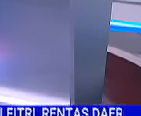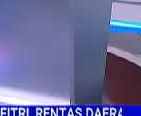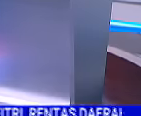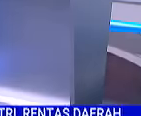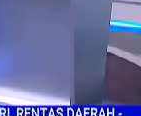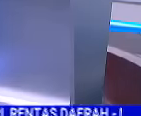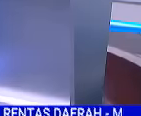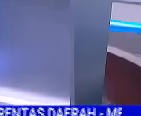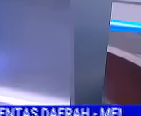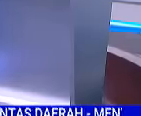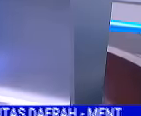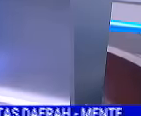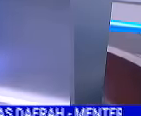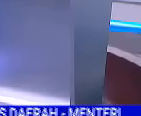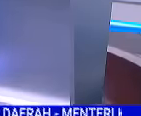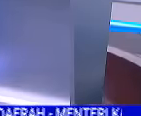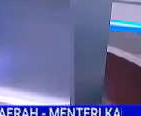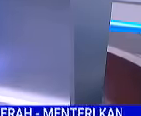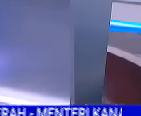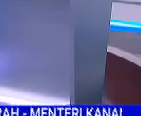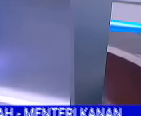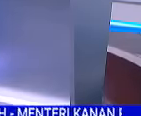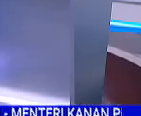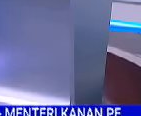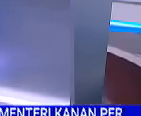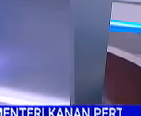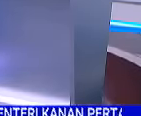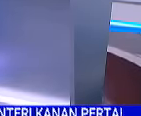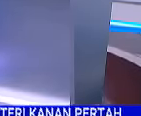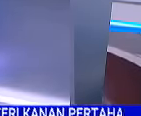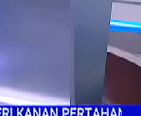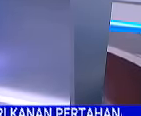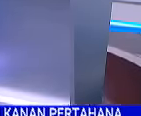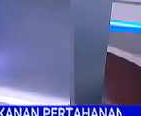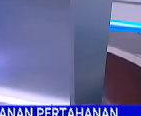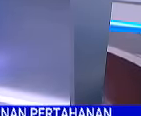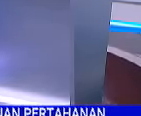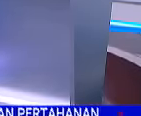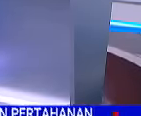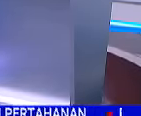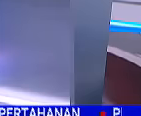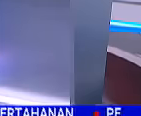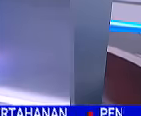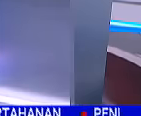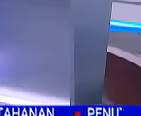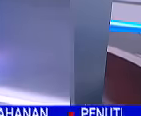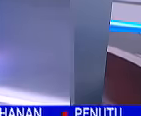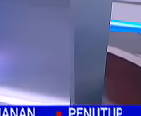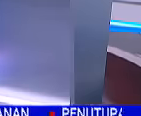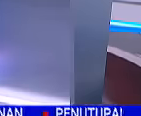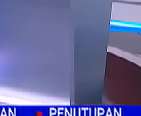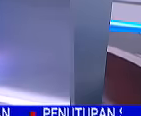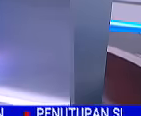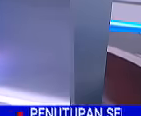air Johor bersama Anas Manor dengan antara laporannya pelan modul khusus tenunan songkit dirangka Yayasan